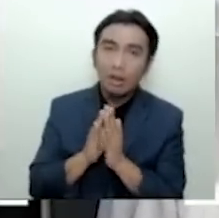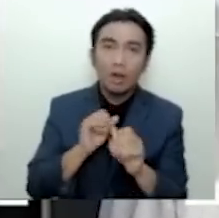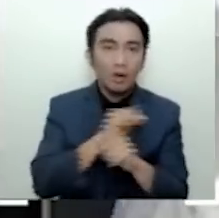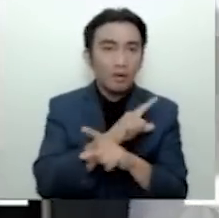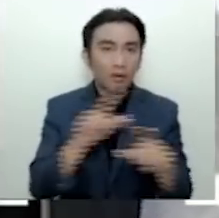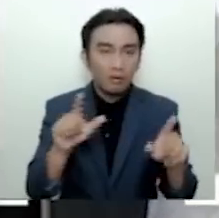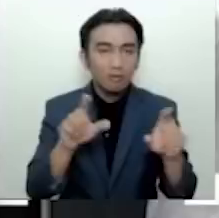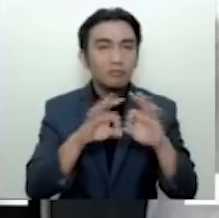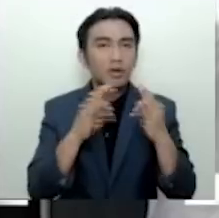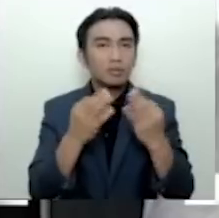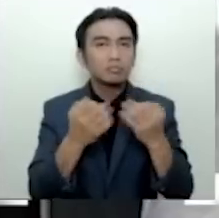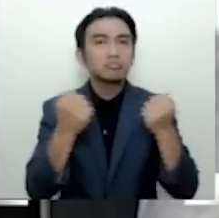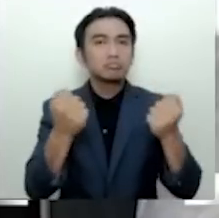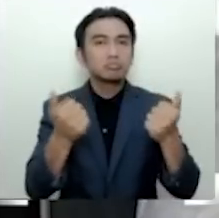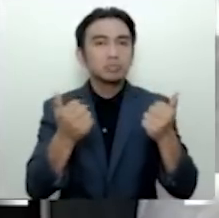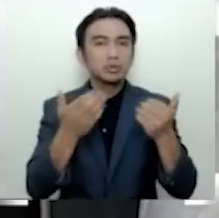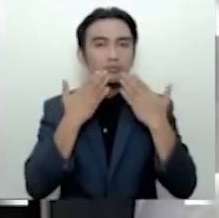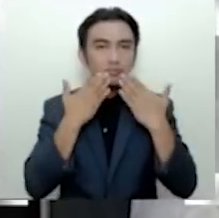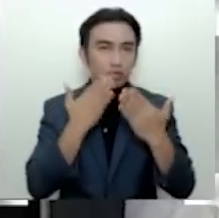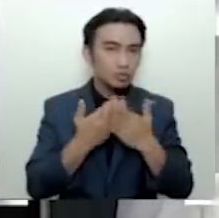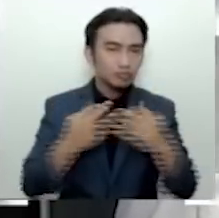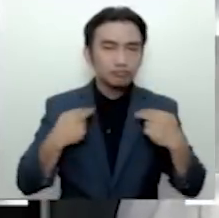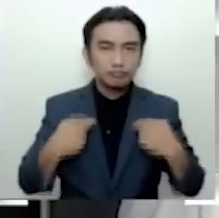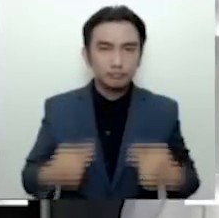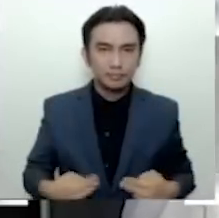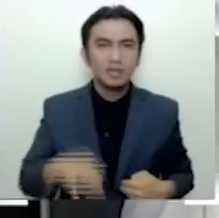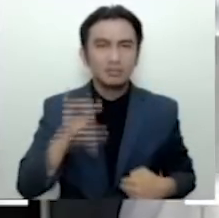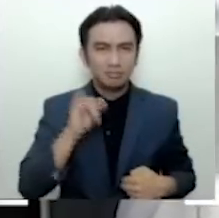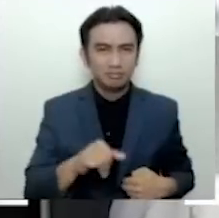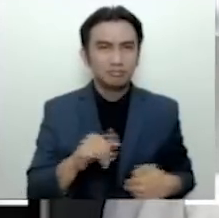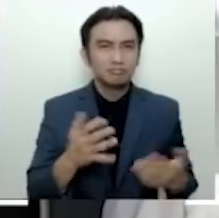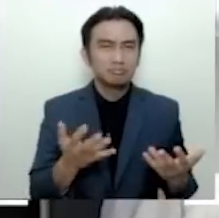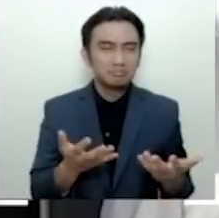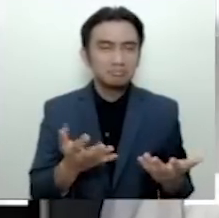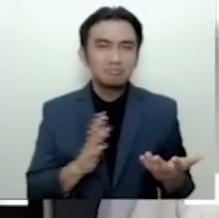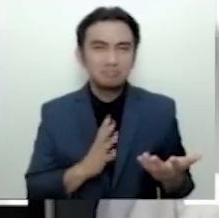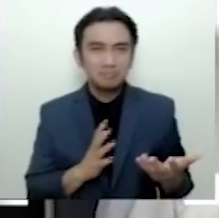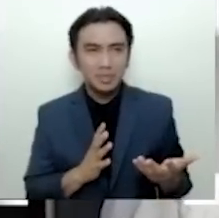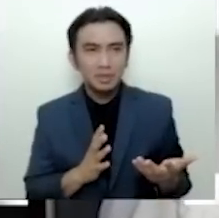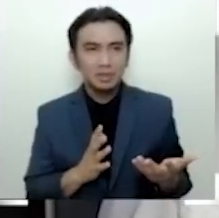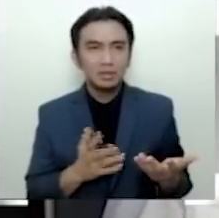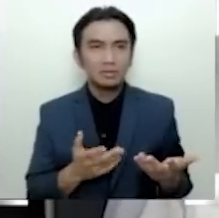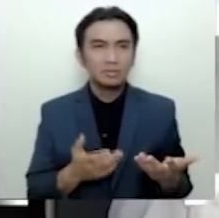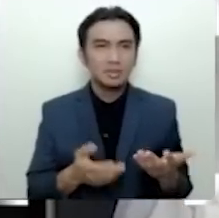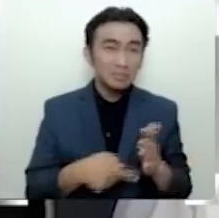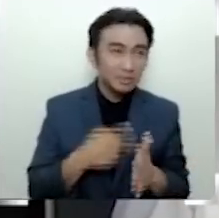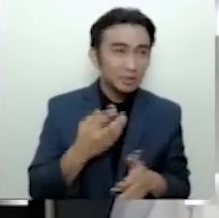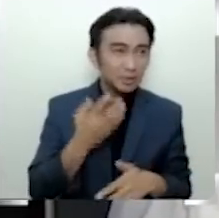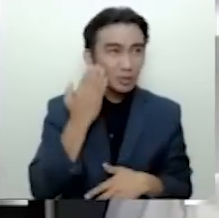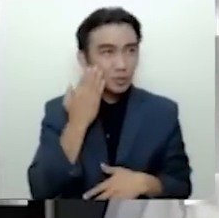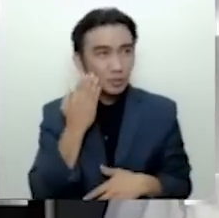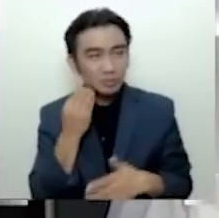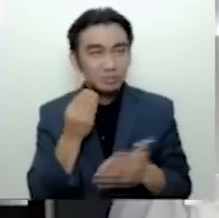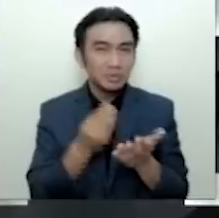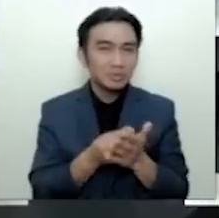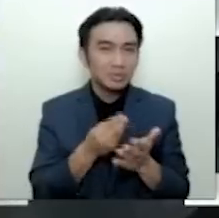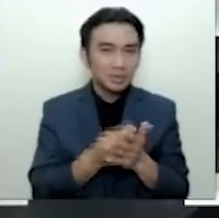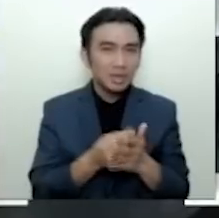health. Di ba? Yun lang naman eh. Kahit medyo kulang ka sa budget, pero at least ano, malakas kayong